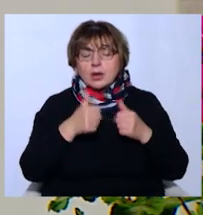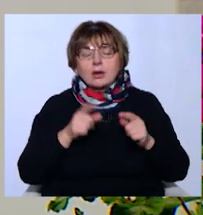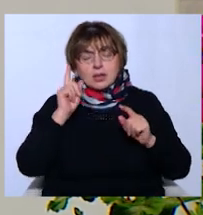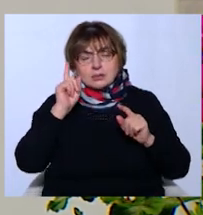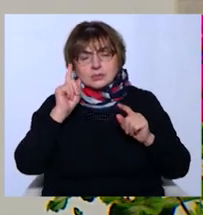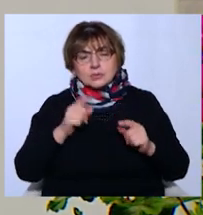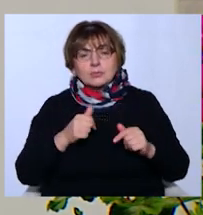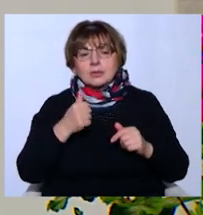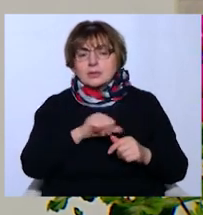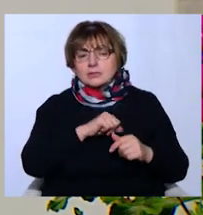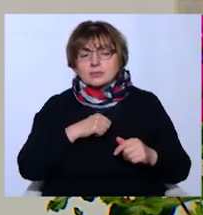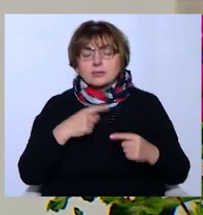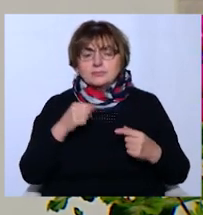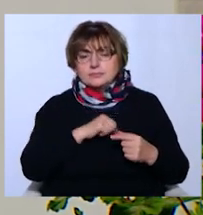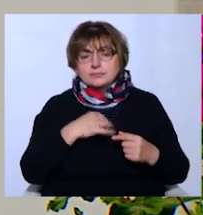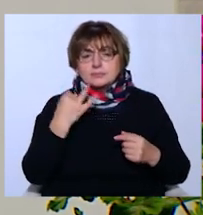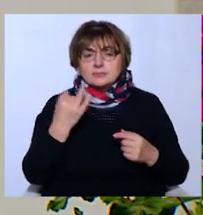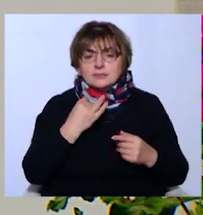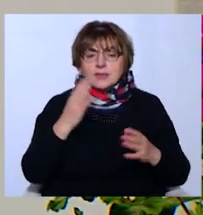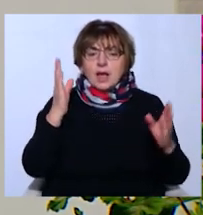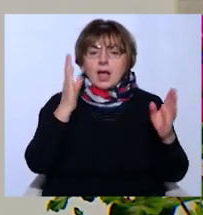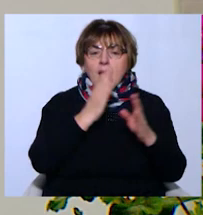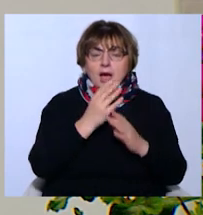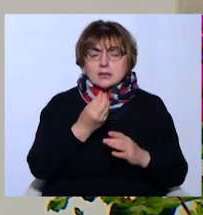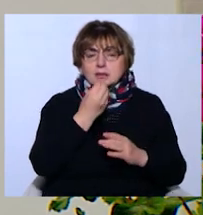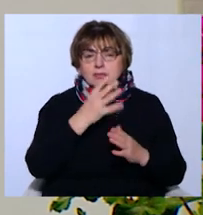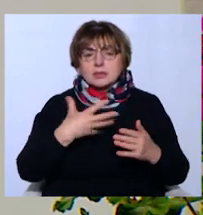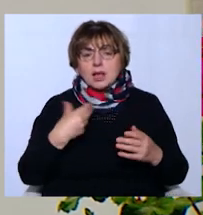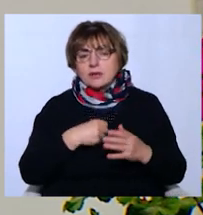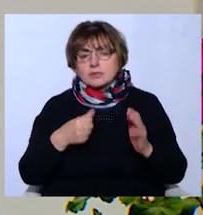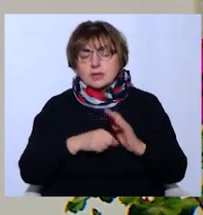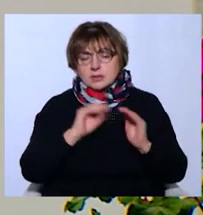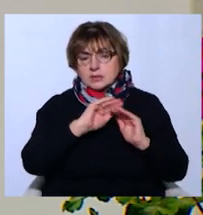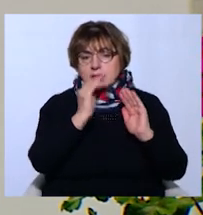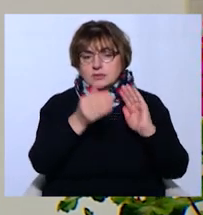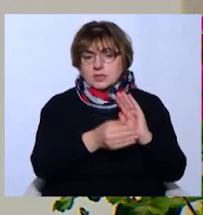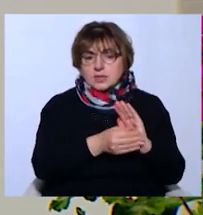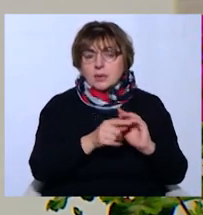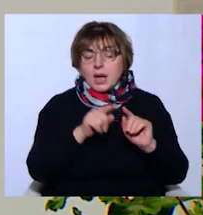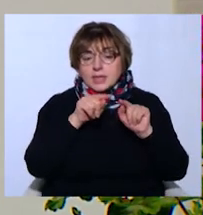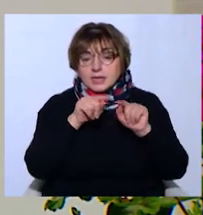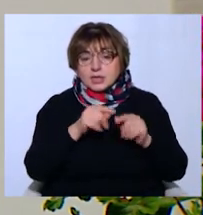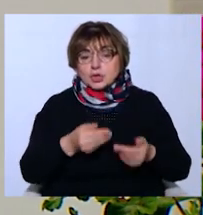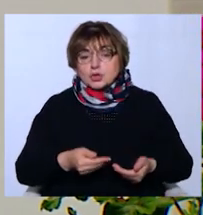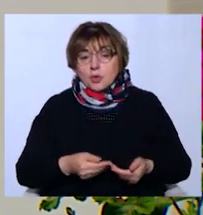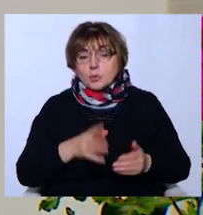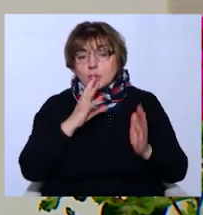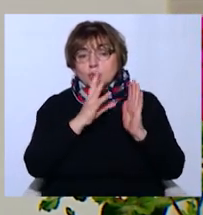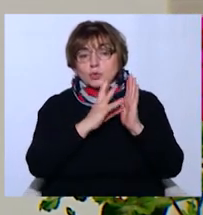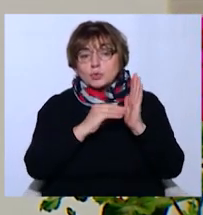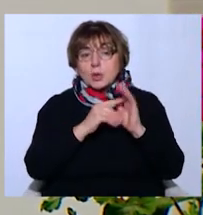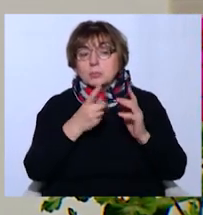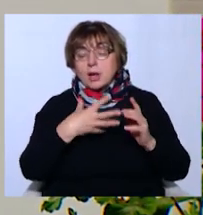სადაც იღებენ სასურველ საკვებს, ჰაერს, თავშესაფარს, აი იქ ბინადრობენ ძუძუმწოვრები და ისინი არიან